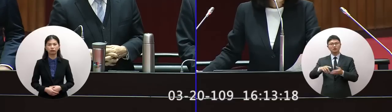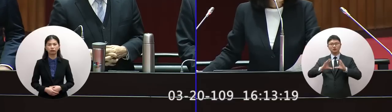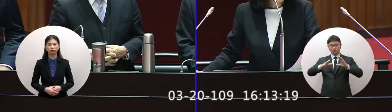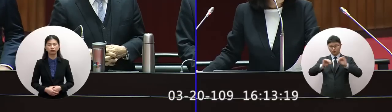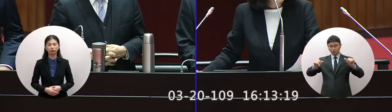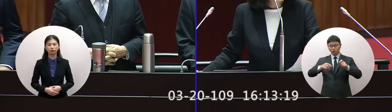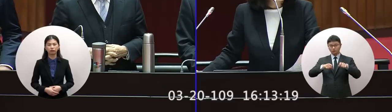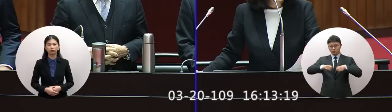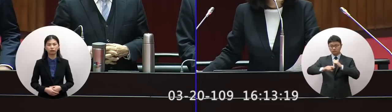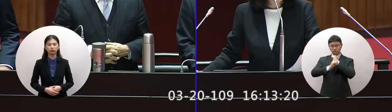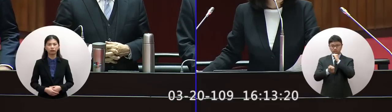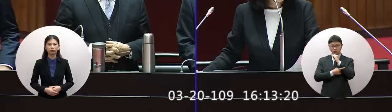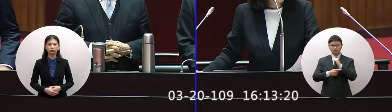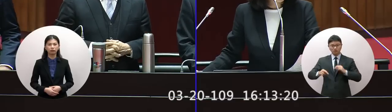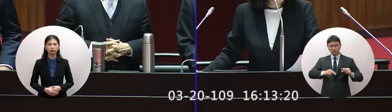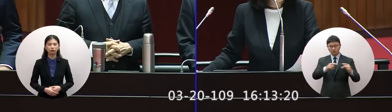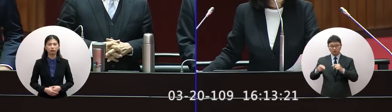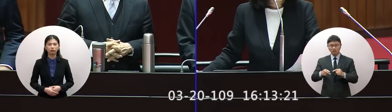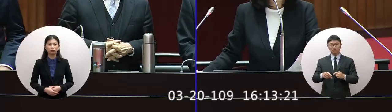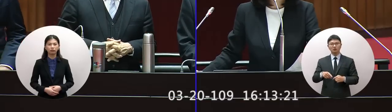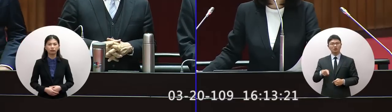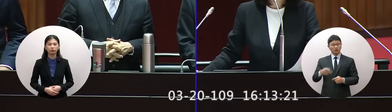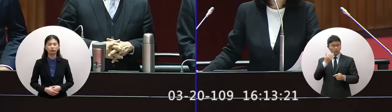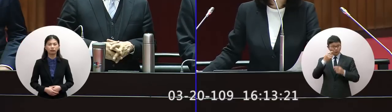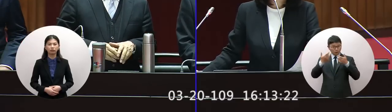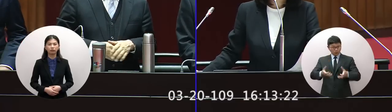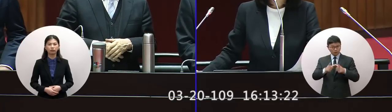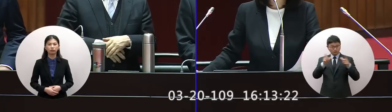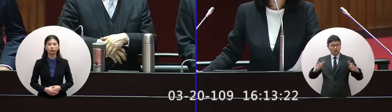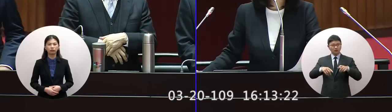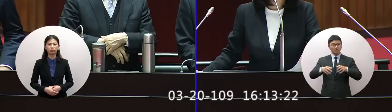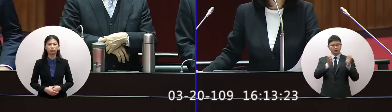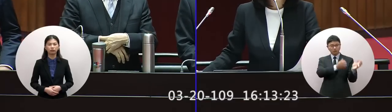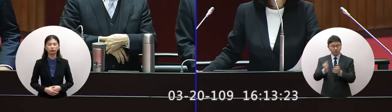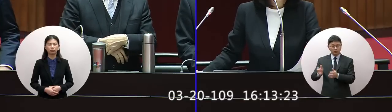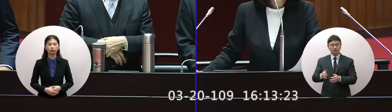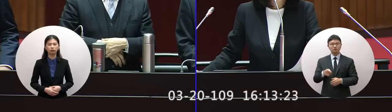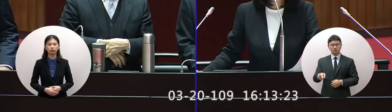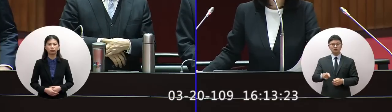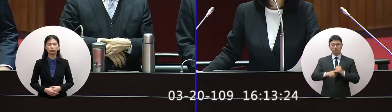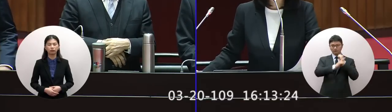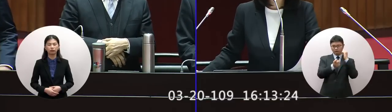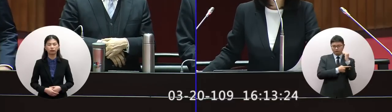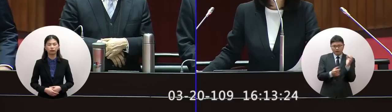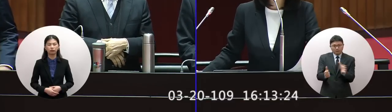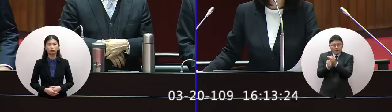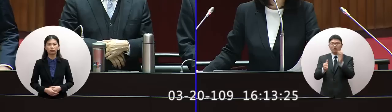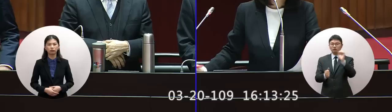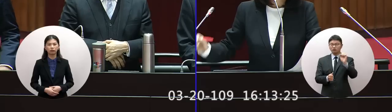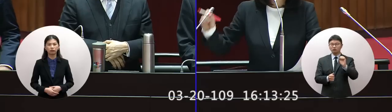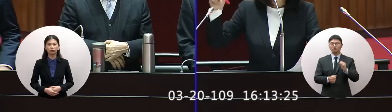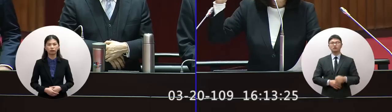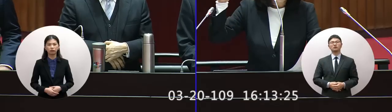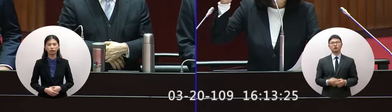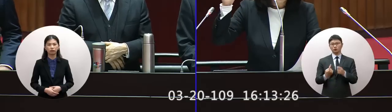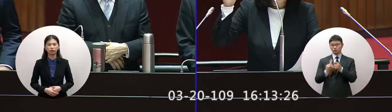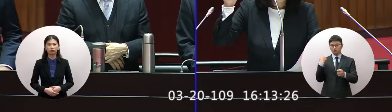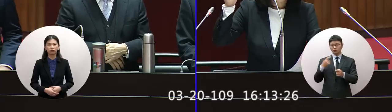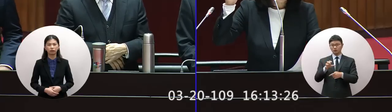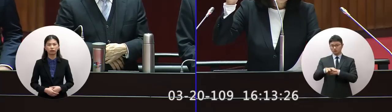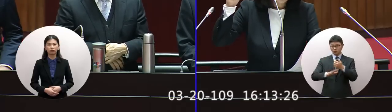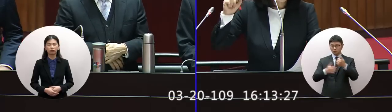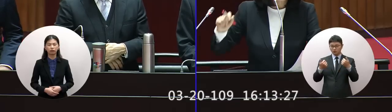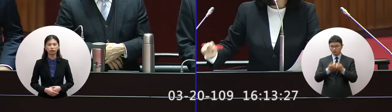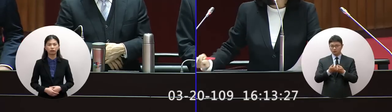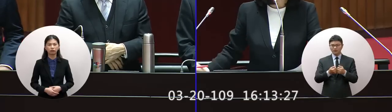国家重大的建设不受国土计划法的限制。其实 农委会在去年，你只要